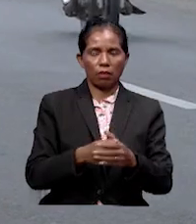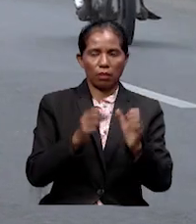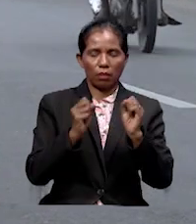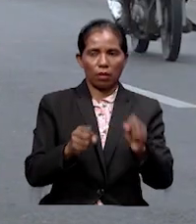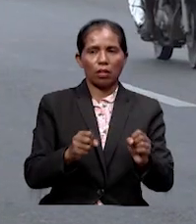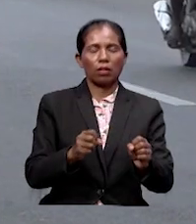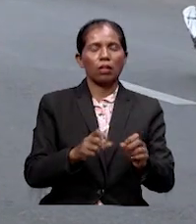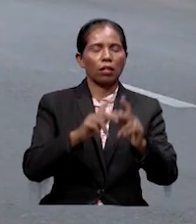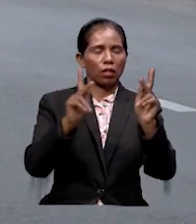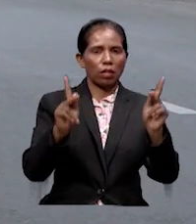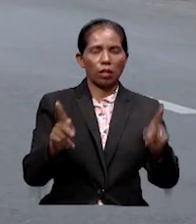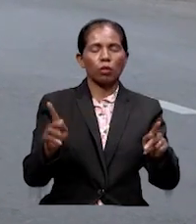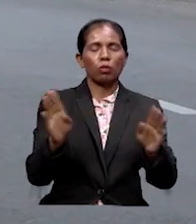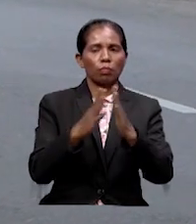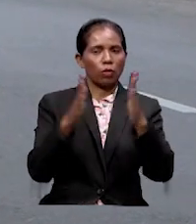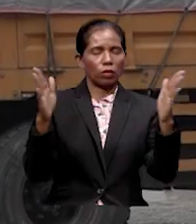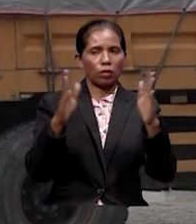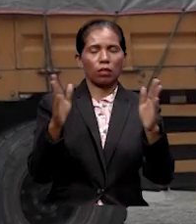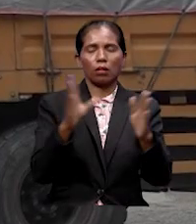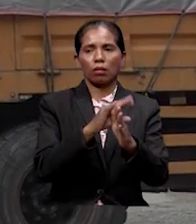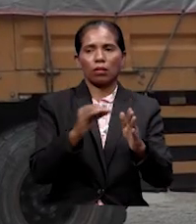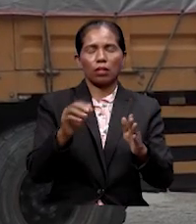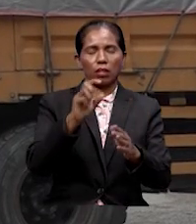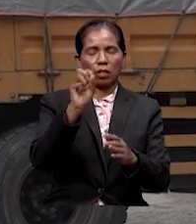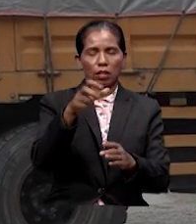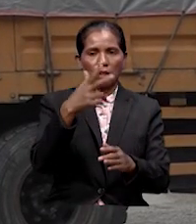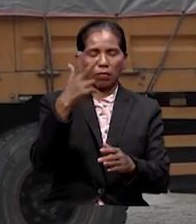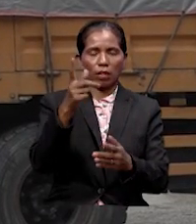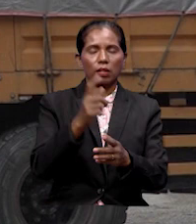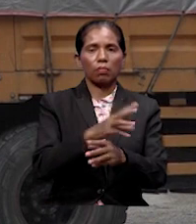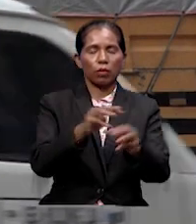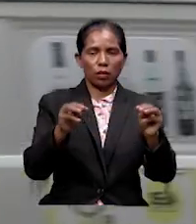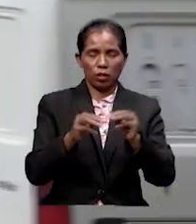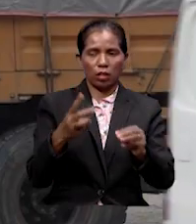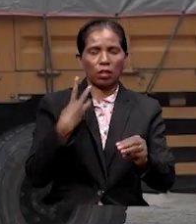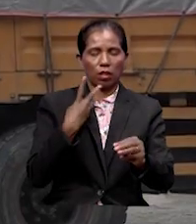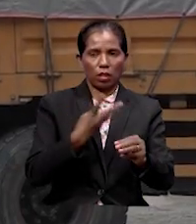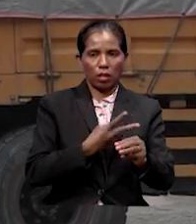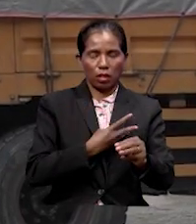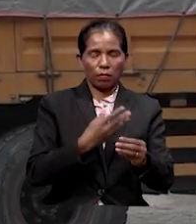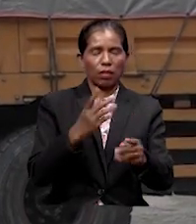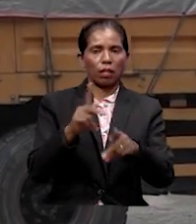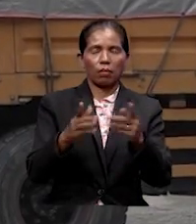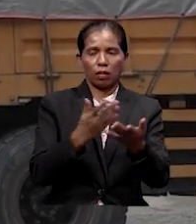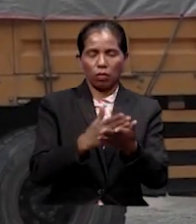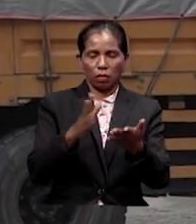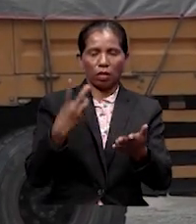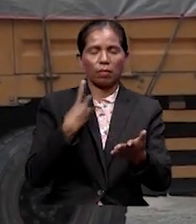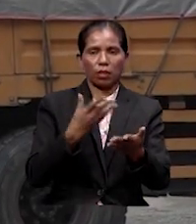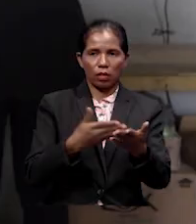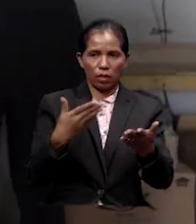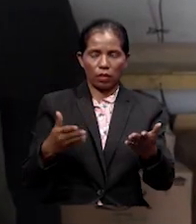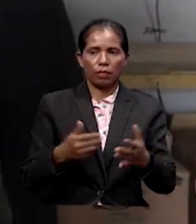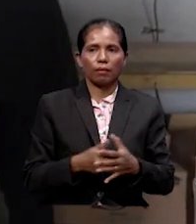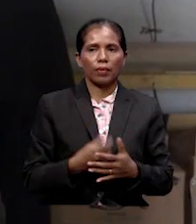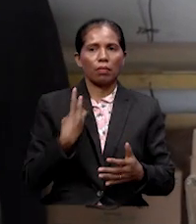langganan se loza bot bot here ya be trade distrito ne konta ne amnya comprador hotu Nesan loja